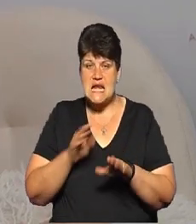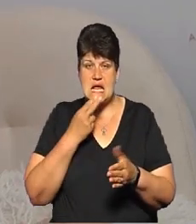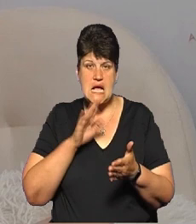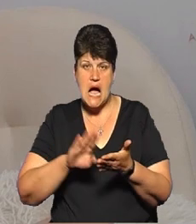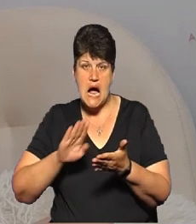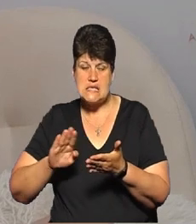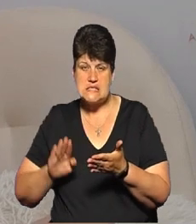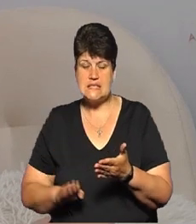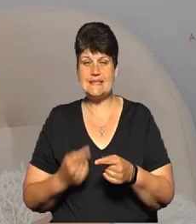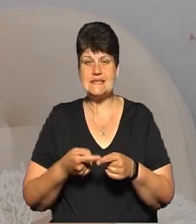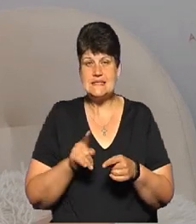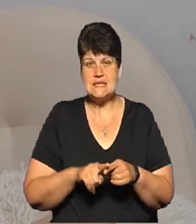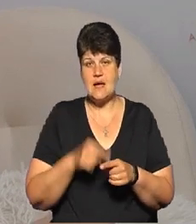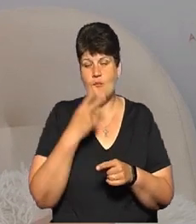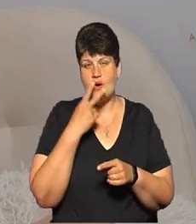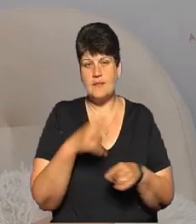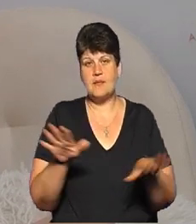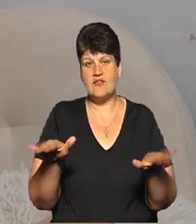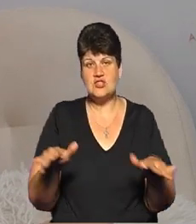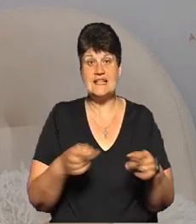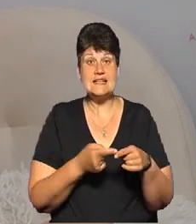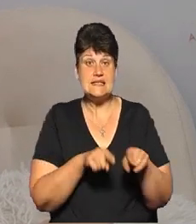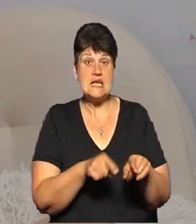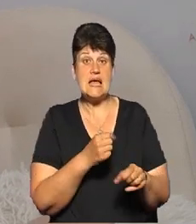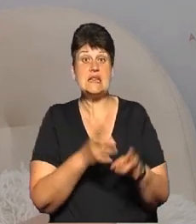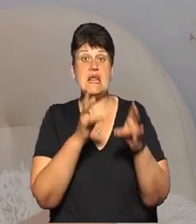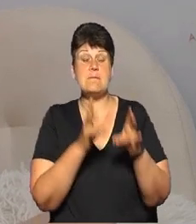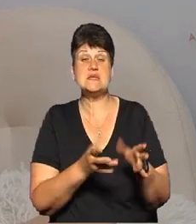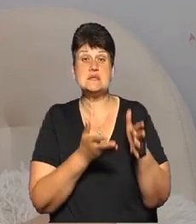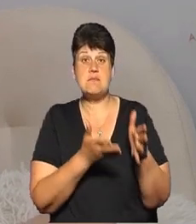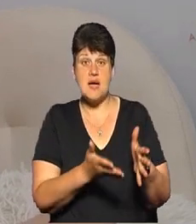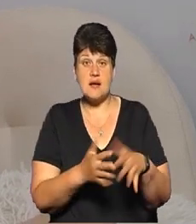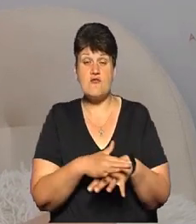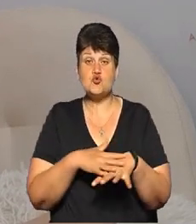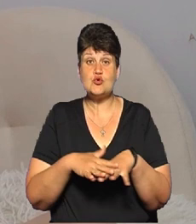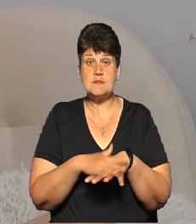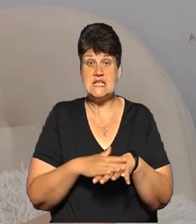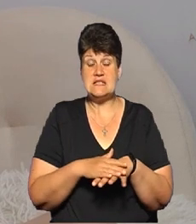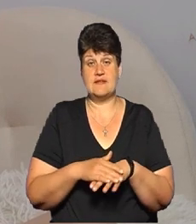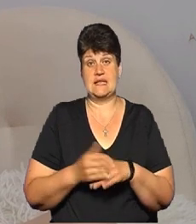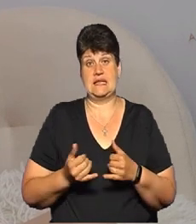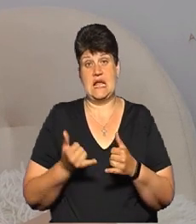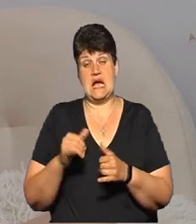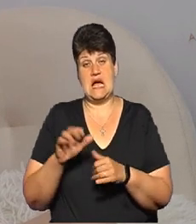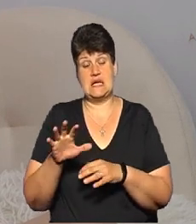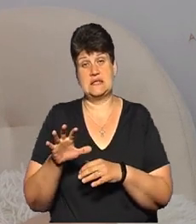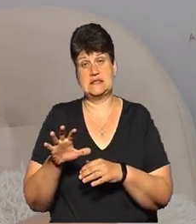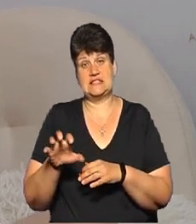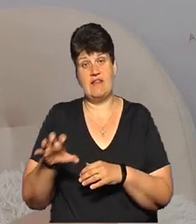за павичем символізує небезпеку, яку несе суспільство для тварин, а сам блакитний